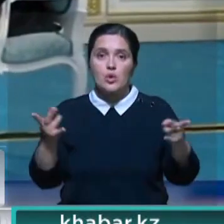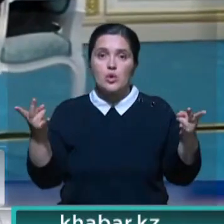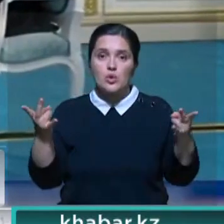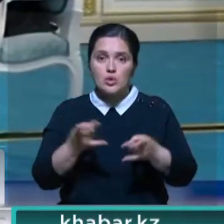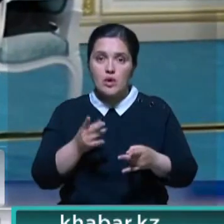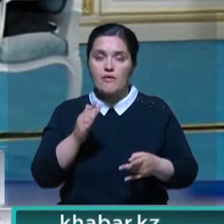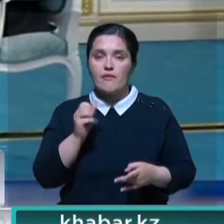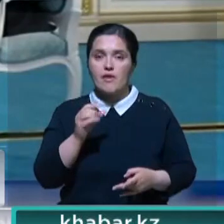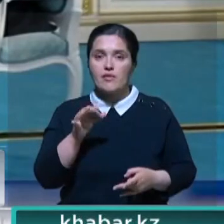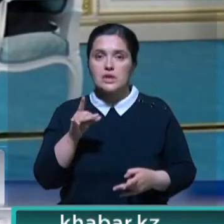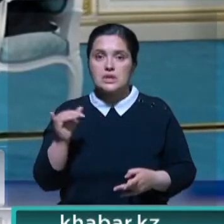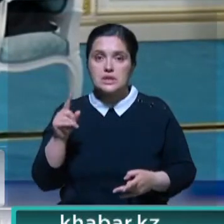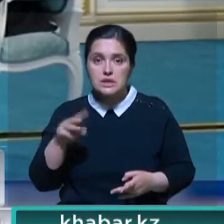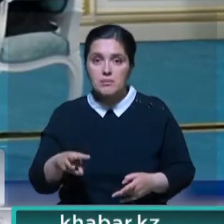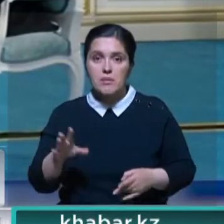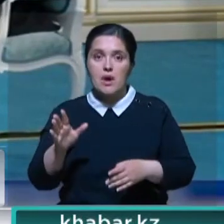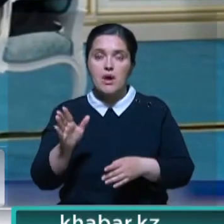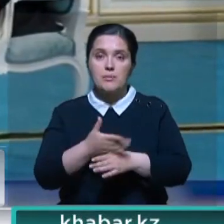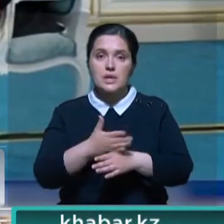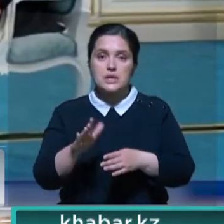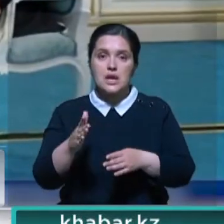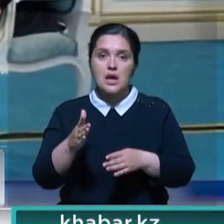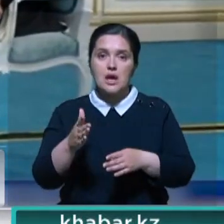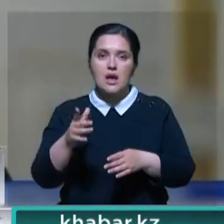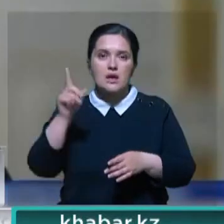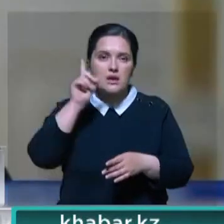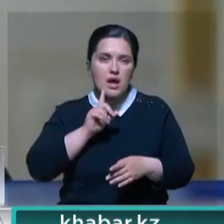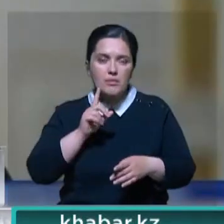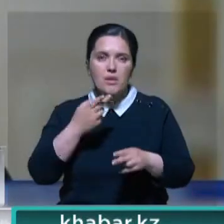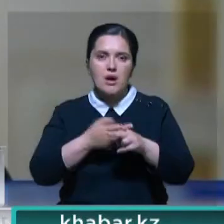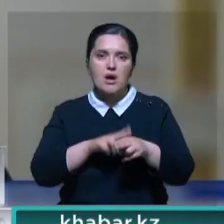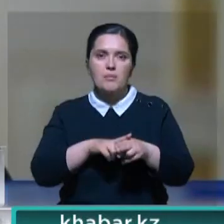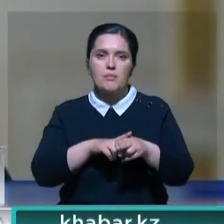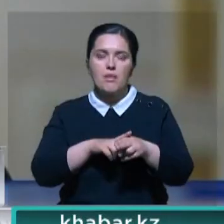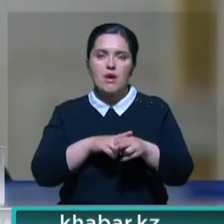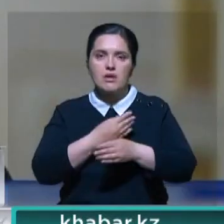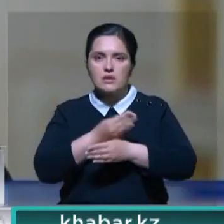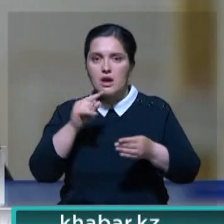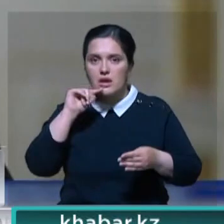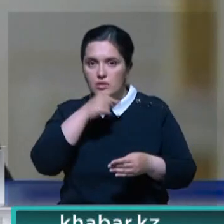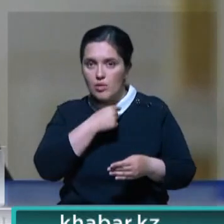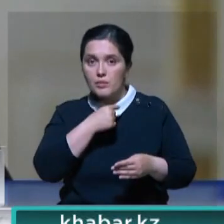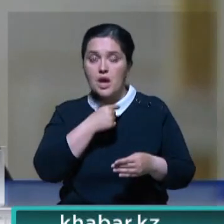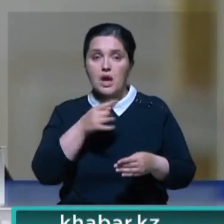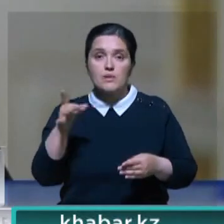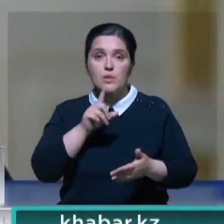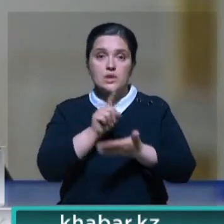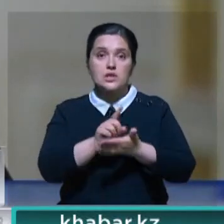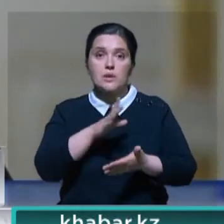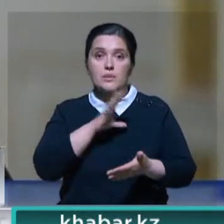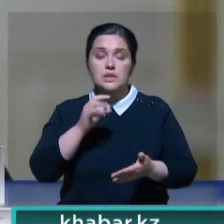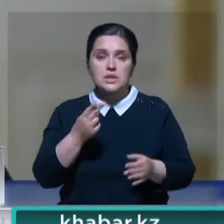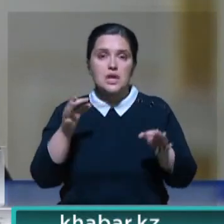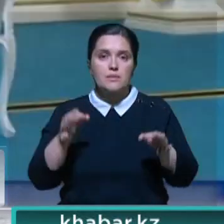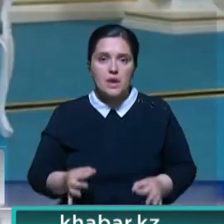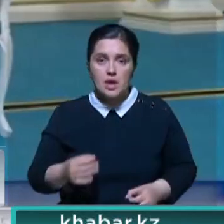пора отойти от фаворитизма при распределении так называемых лакомых кусков в экономике. В республике должна быть